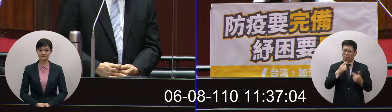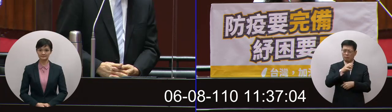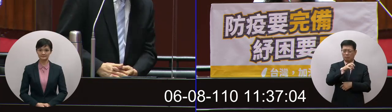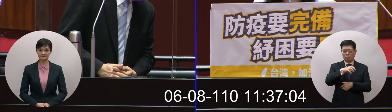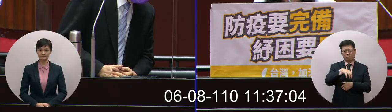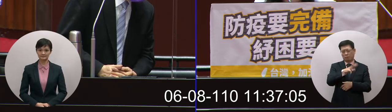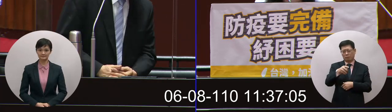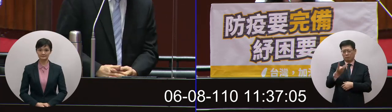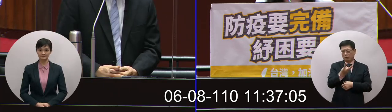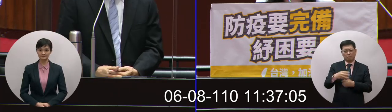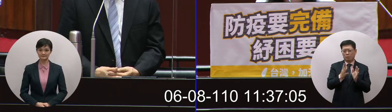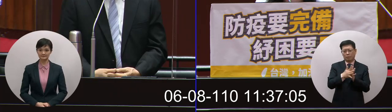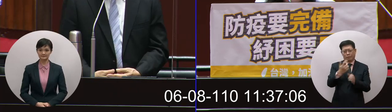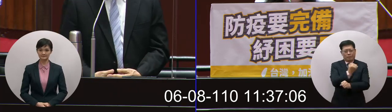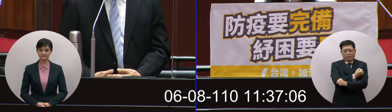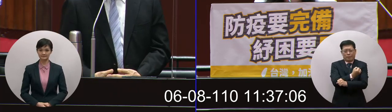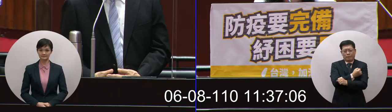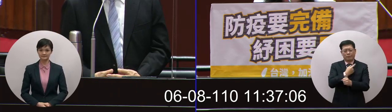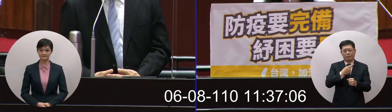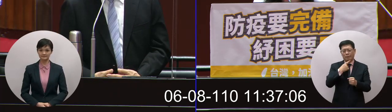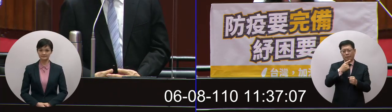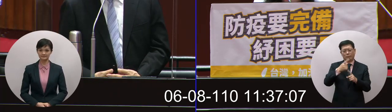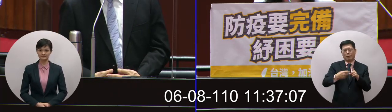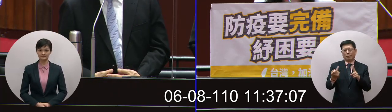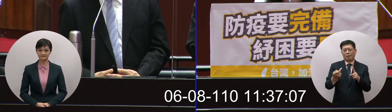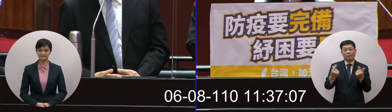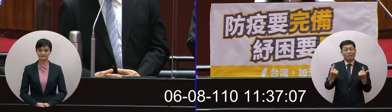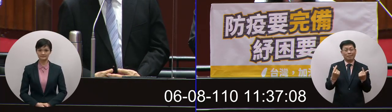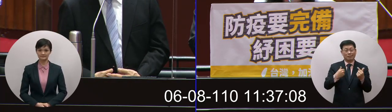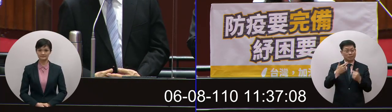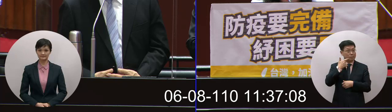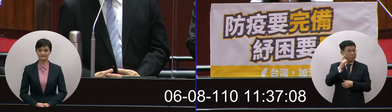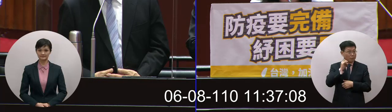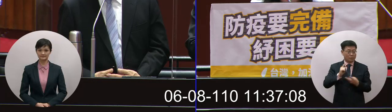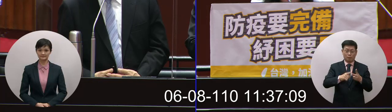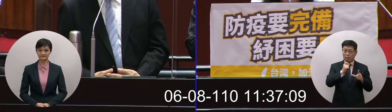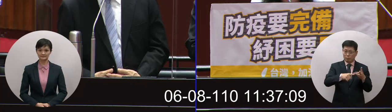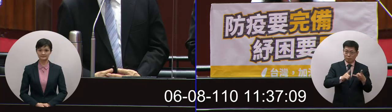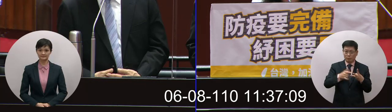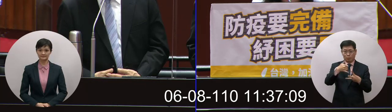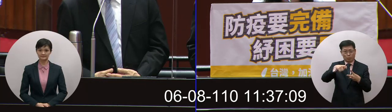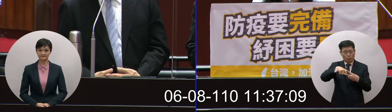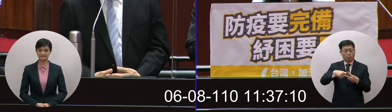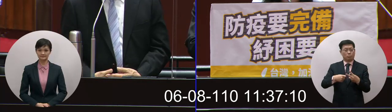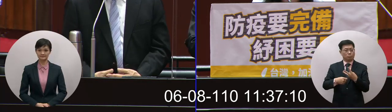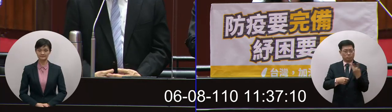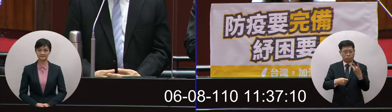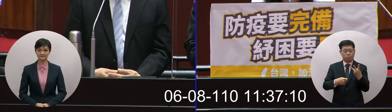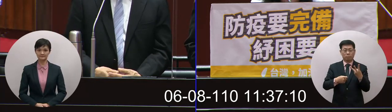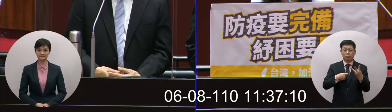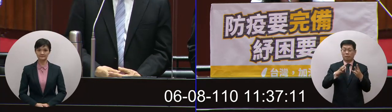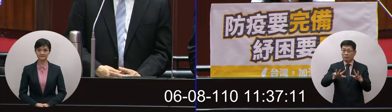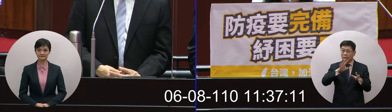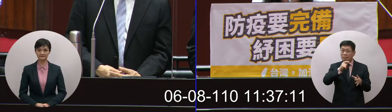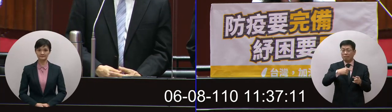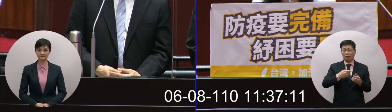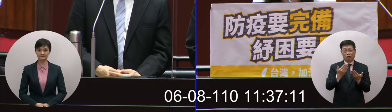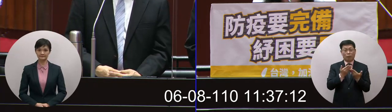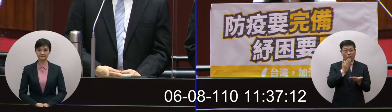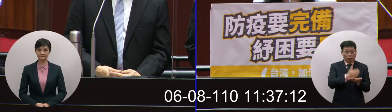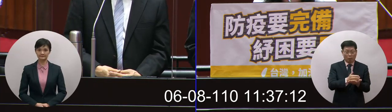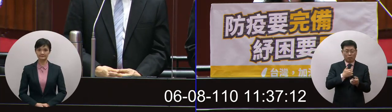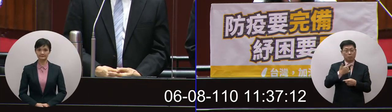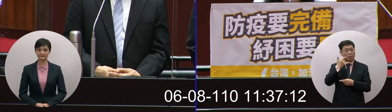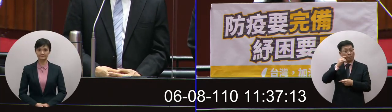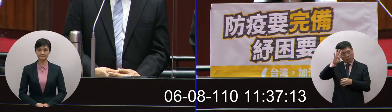好讨好，然后三面都很辛苦的这样的状态。我们提的部分是包括了家长、业者和教职员工，因为在停课的情况下，家长可能必须要来